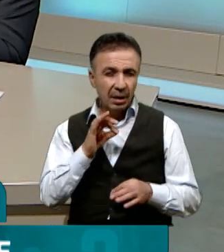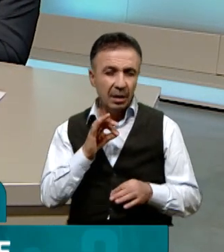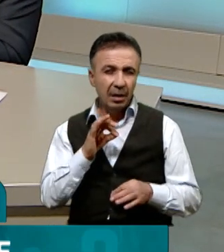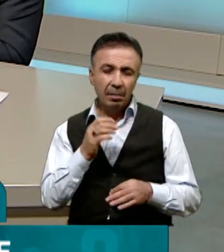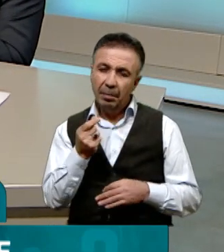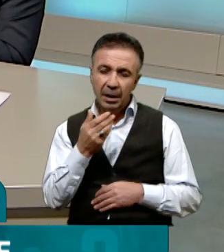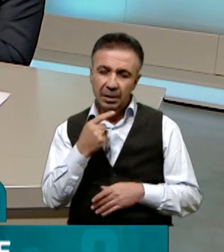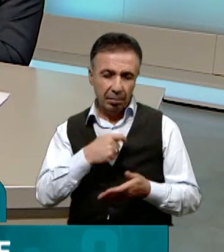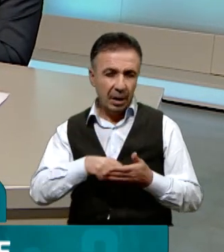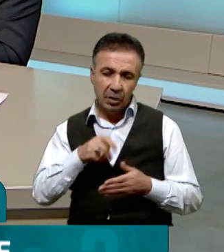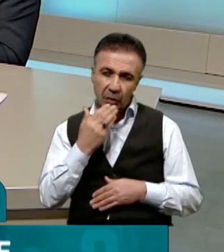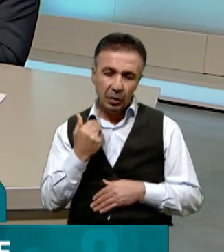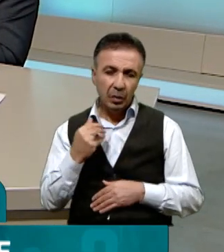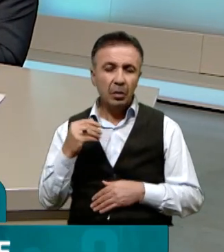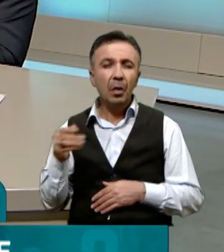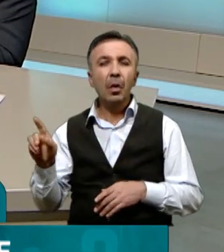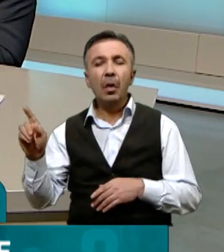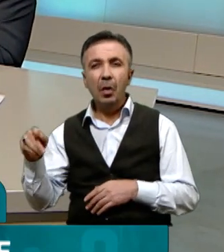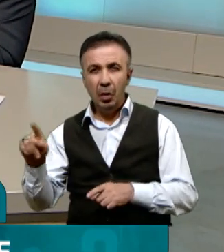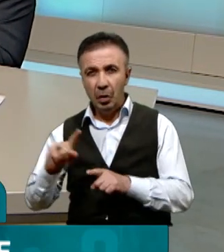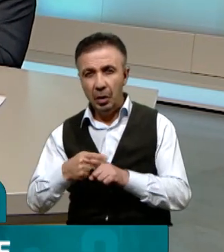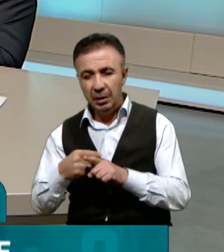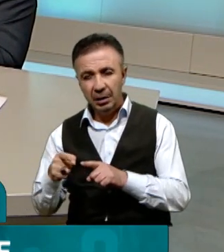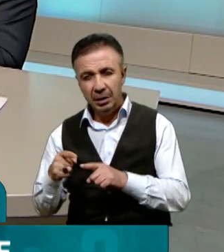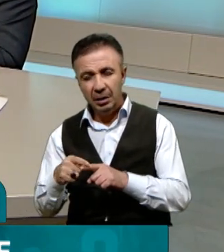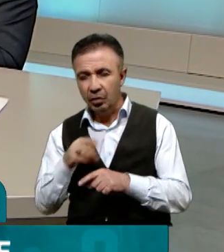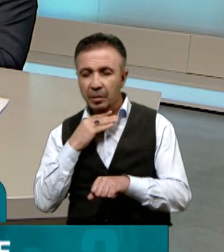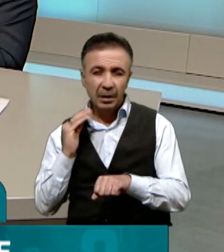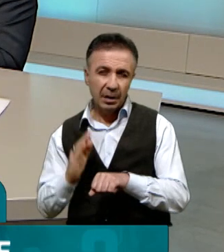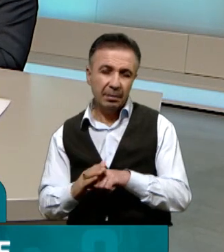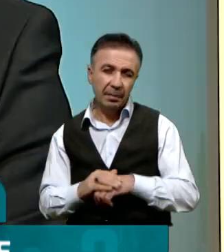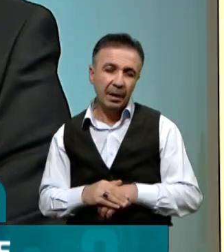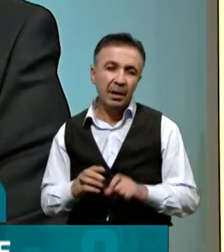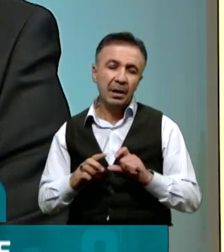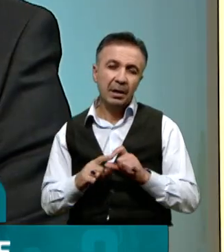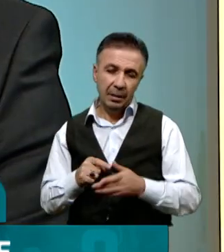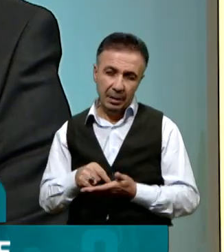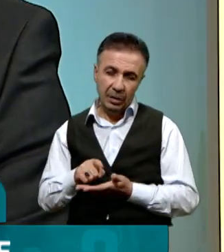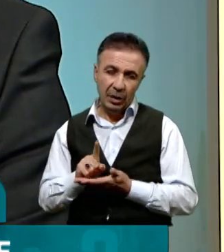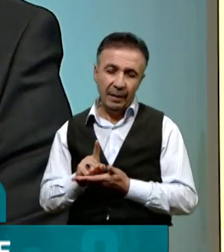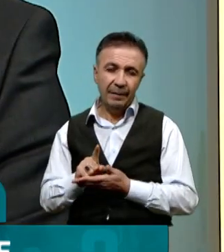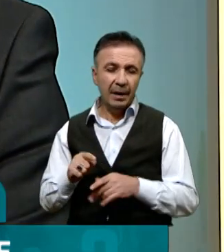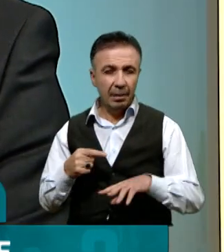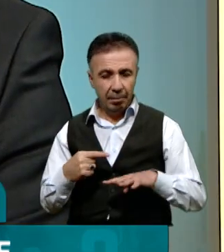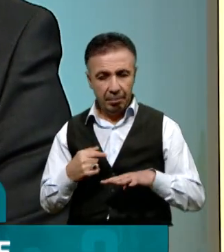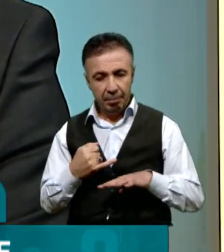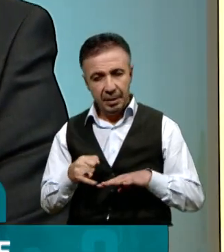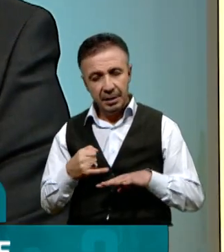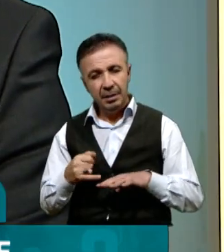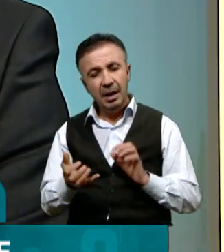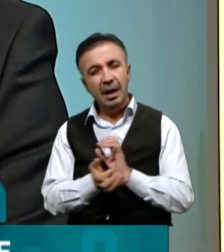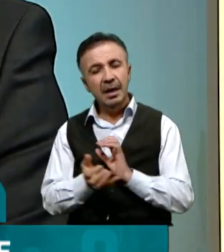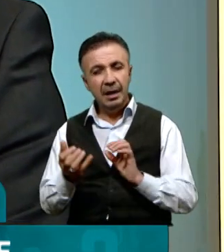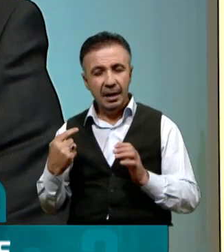birisi ortaklaşa kurban kes. Ha burada hani Şafiilerin şöyle bir yani kifayi sünnet uygulaması vardır. Aile adına